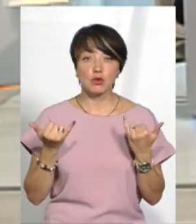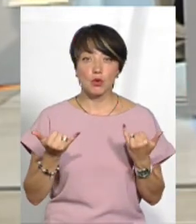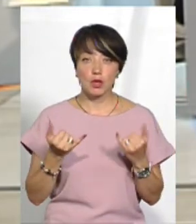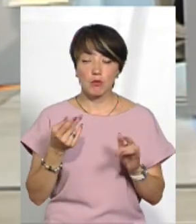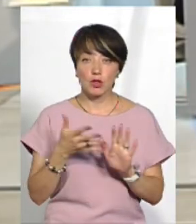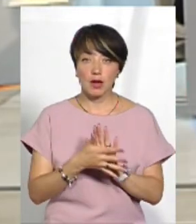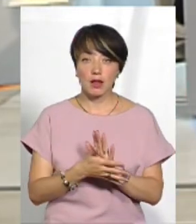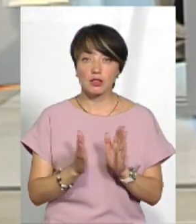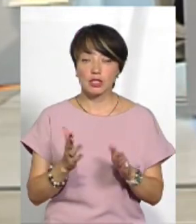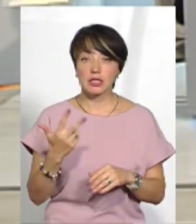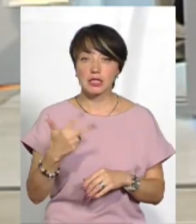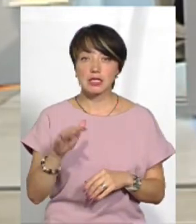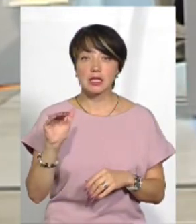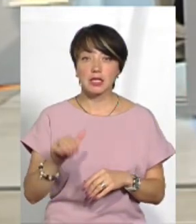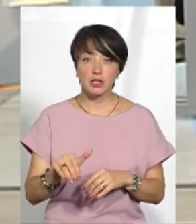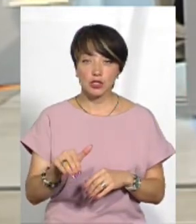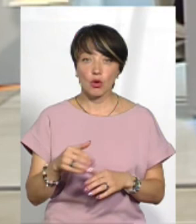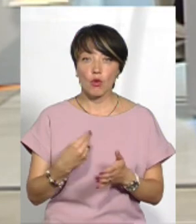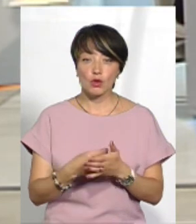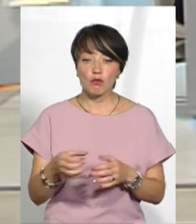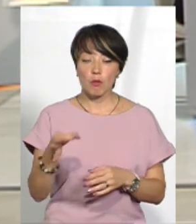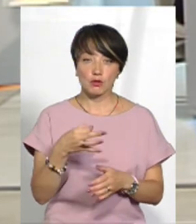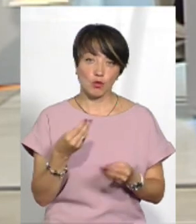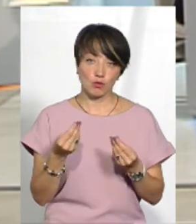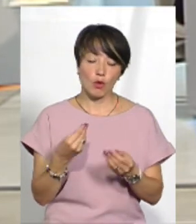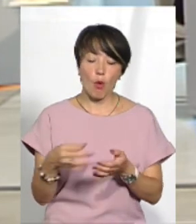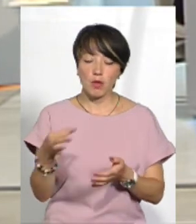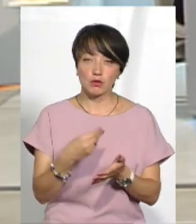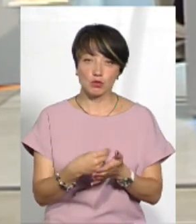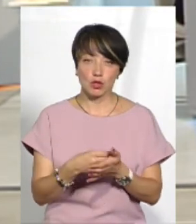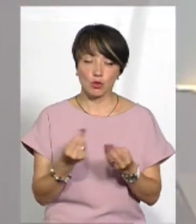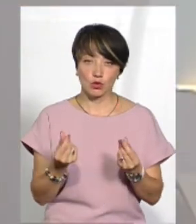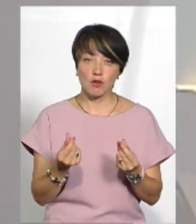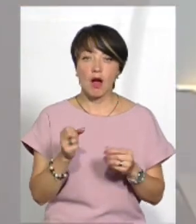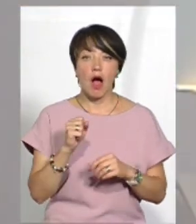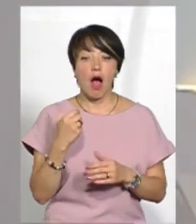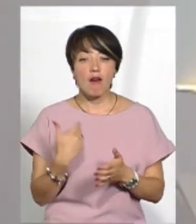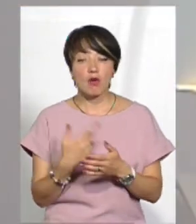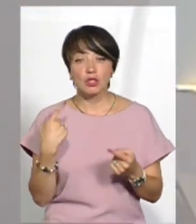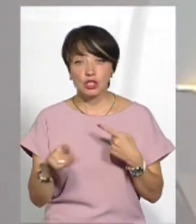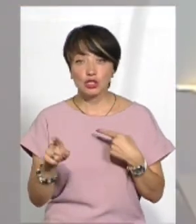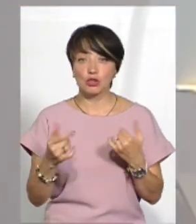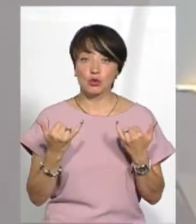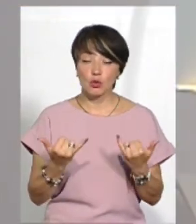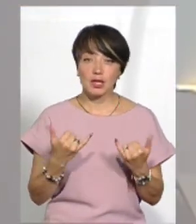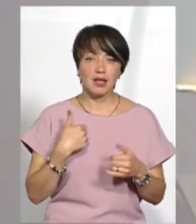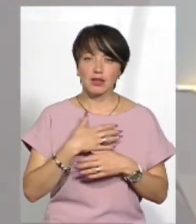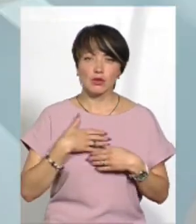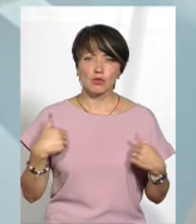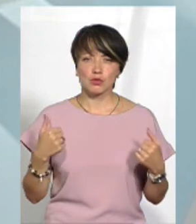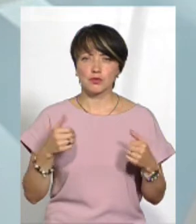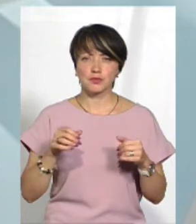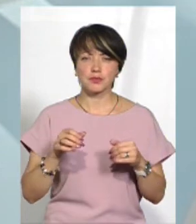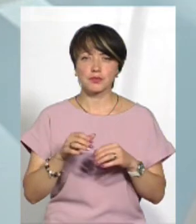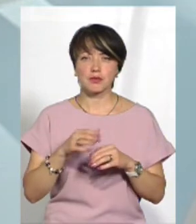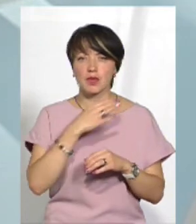сьогодні потратили лише 30 тисяч коштів з обласного бюджету. А от інші ми сьогодні, я не хочу, тому